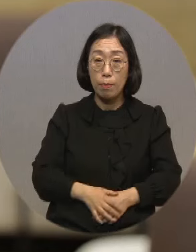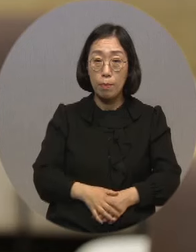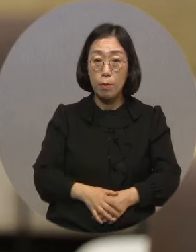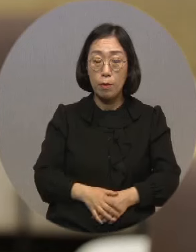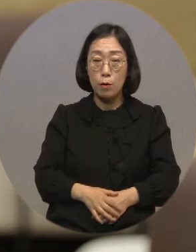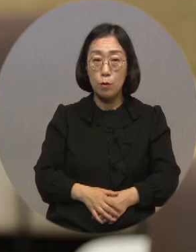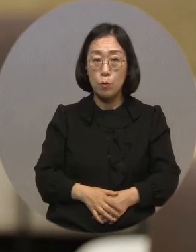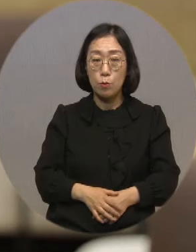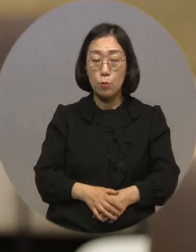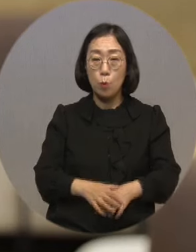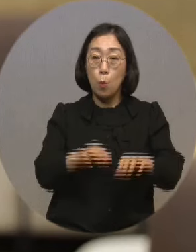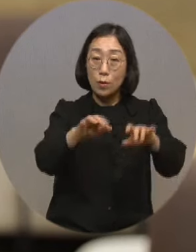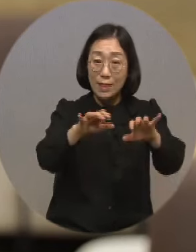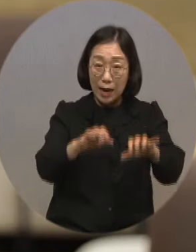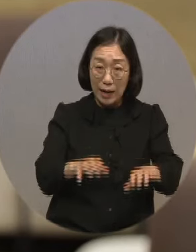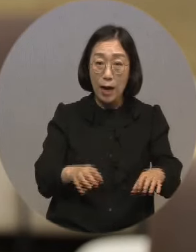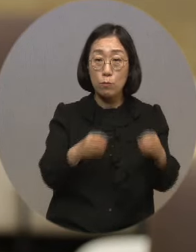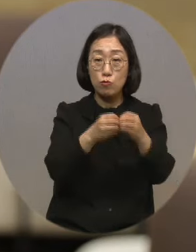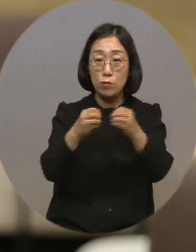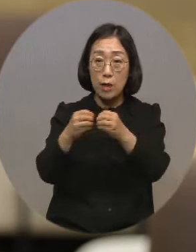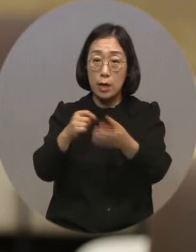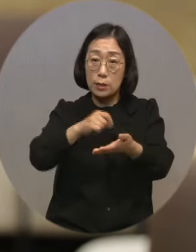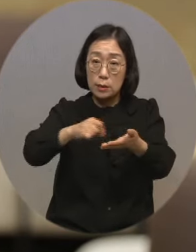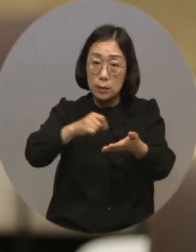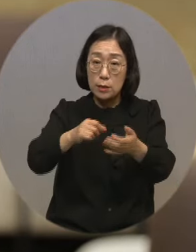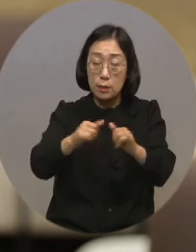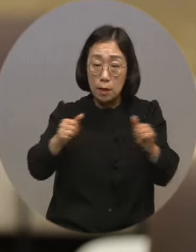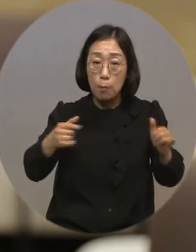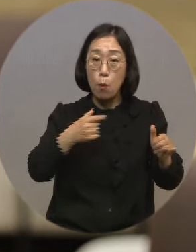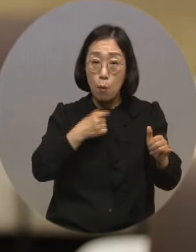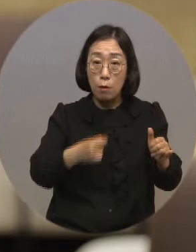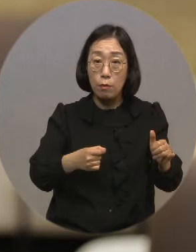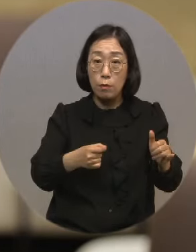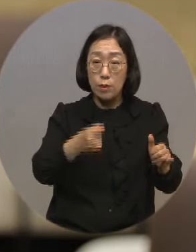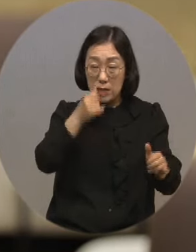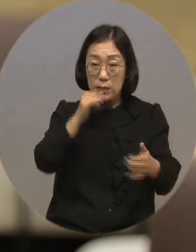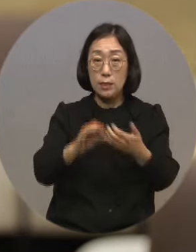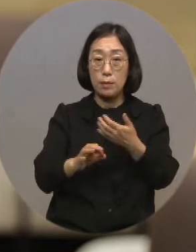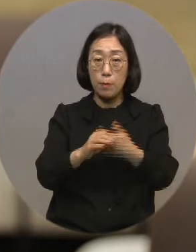작가를 희망한다. 극작가. 그런 분들이 있으면